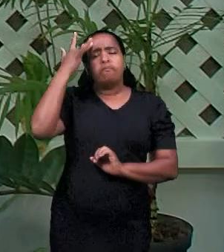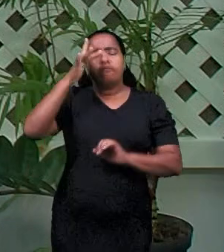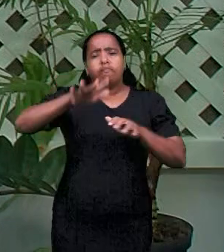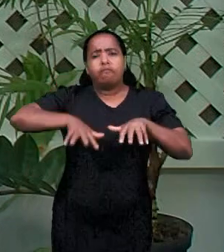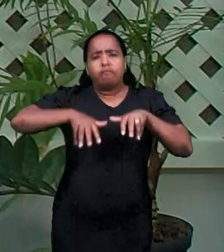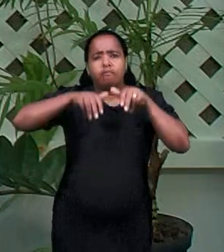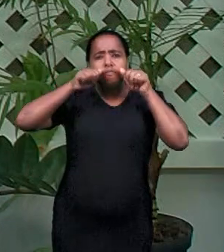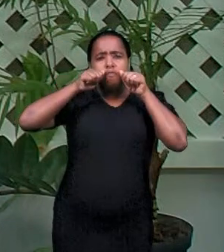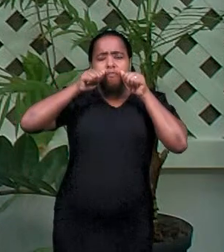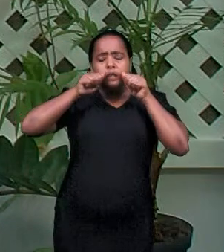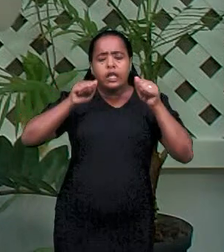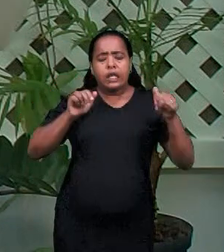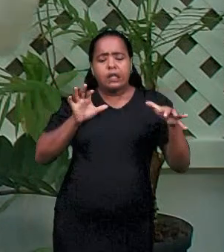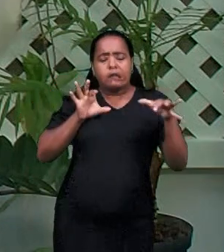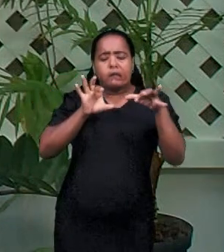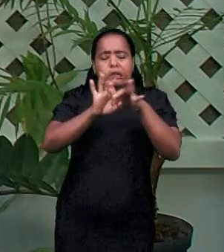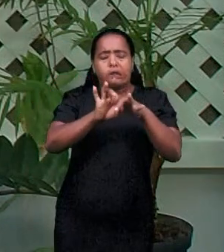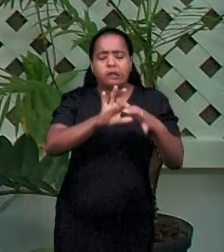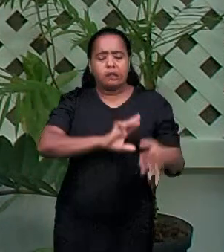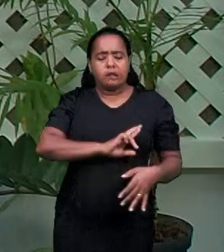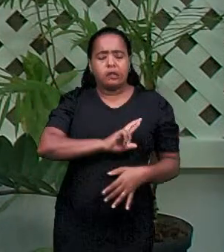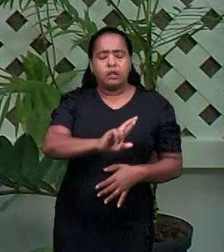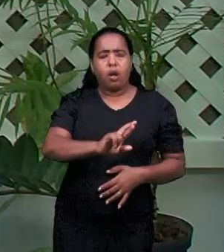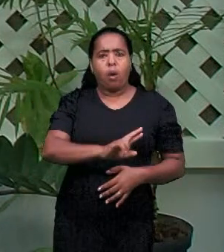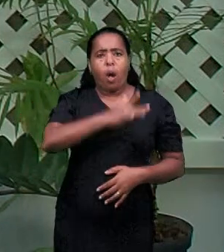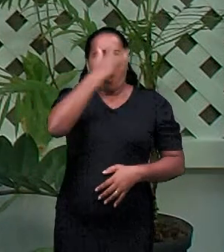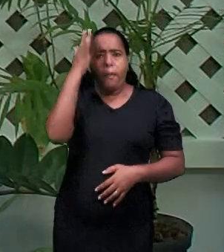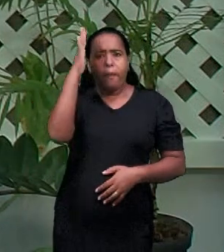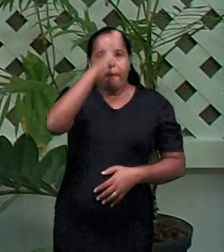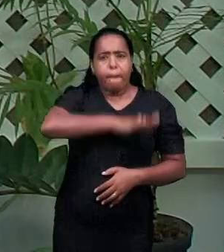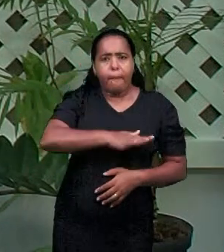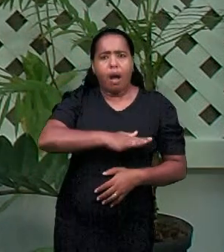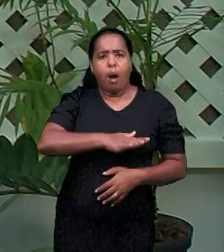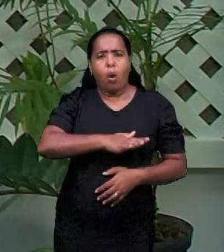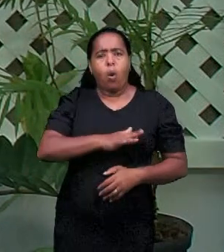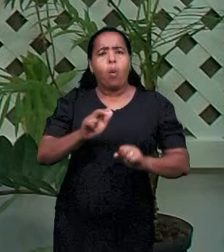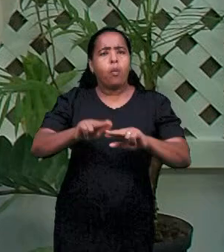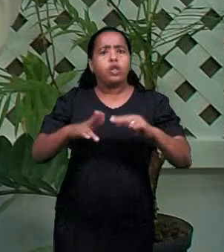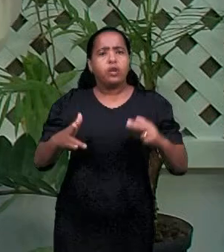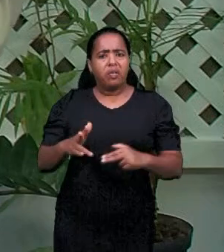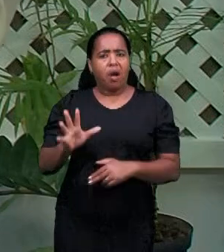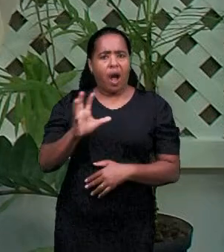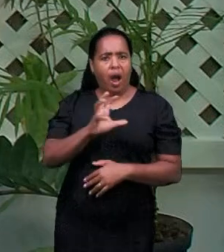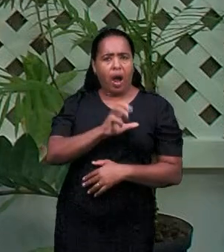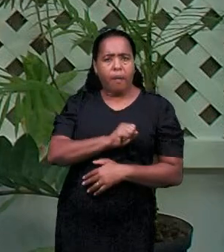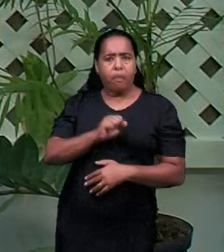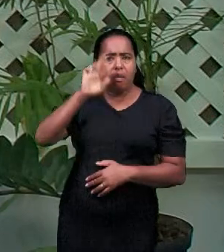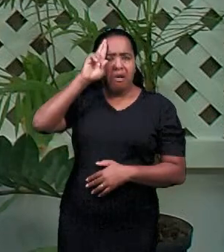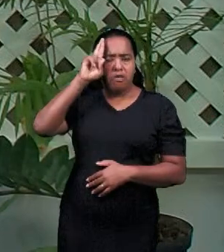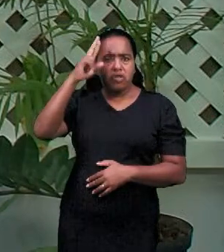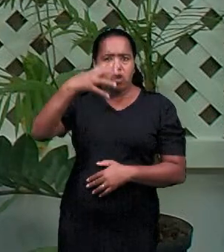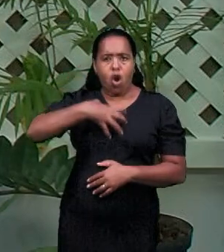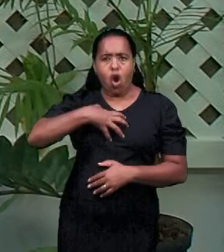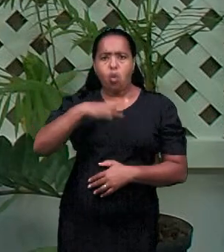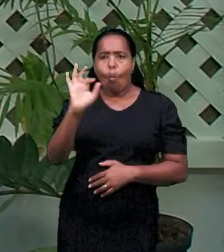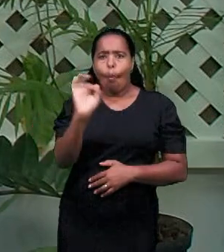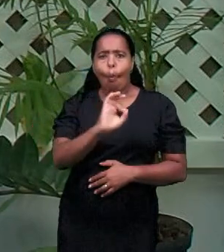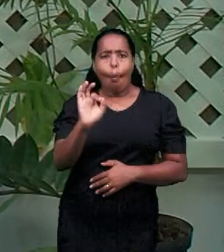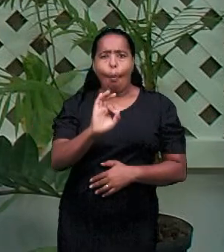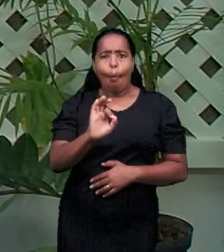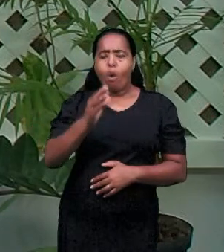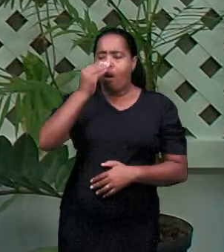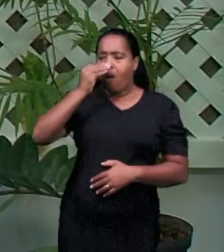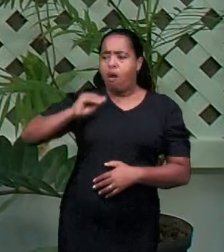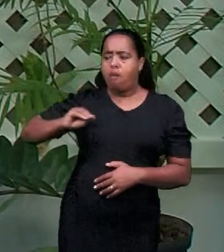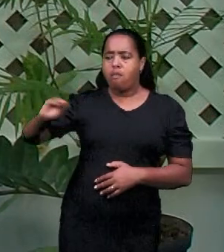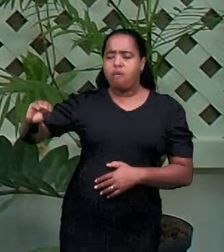Parce qu'il n'aime pas Jésus. Il ne veut pas le projet de Jésus. Et le